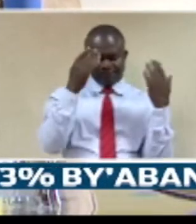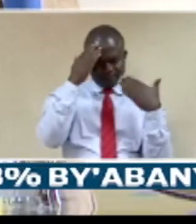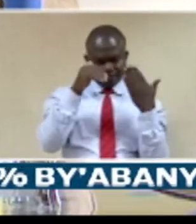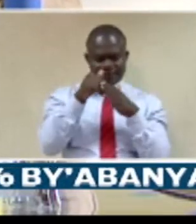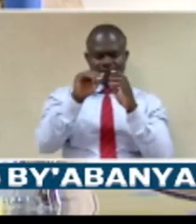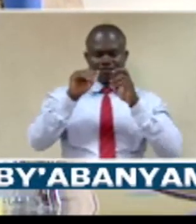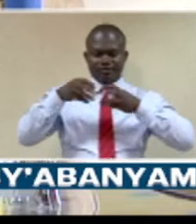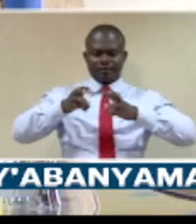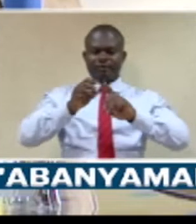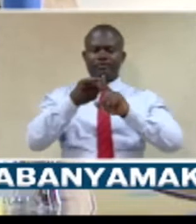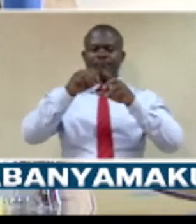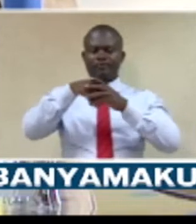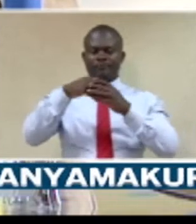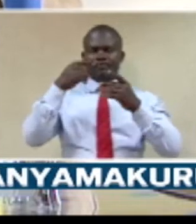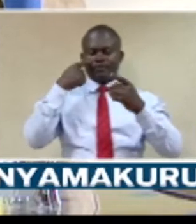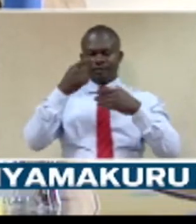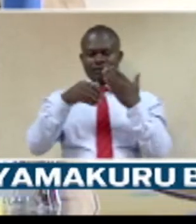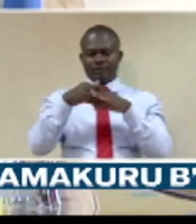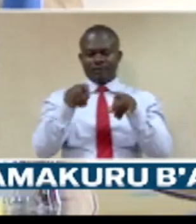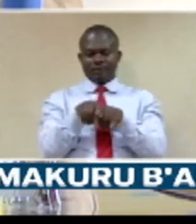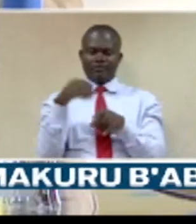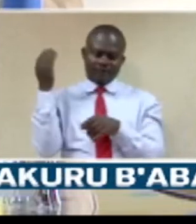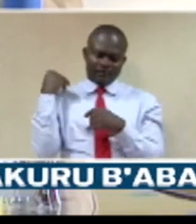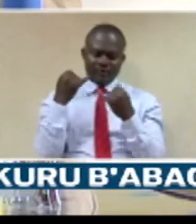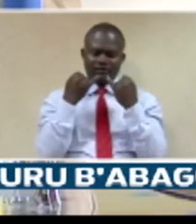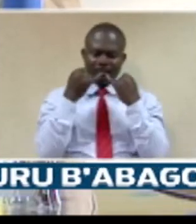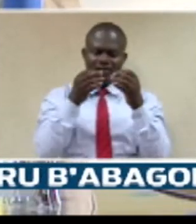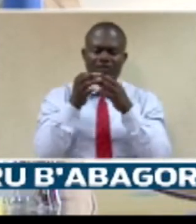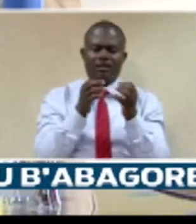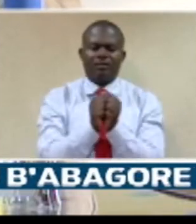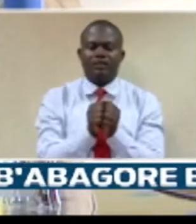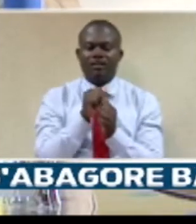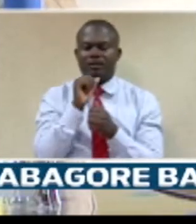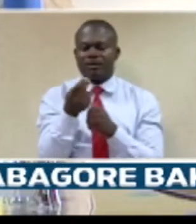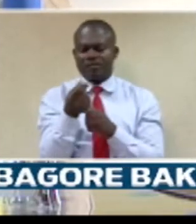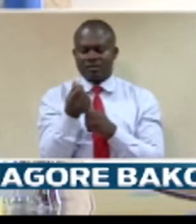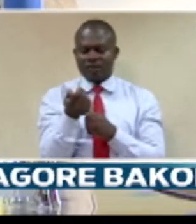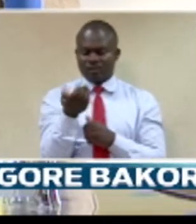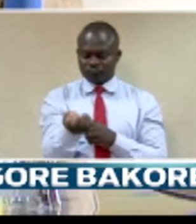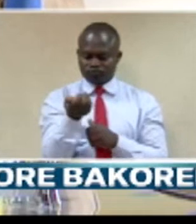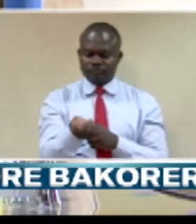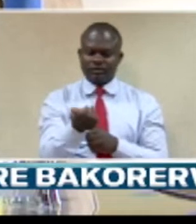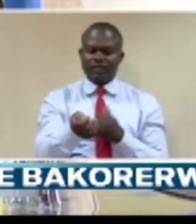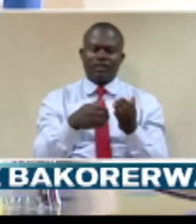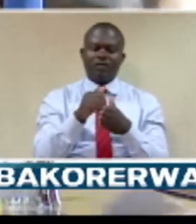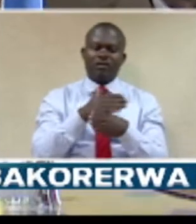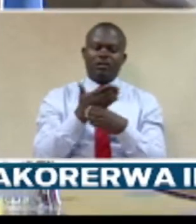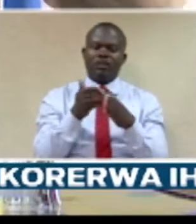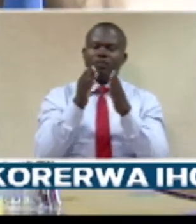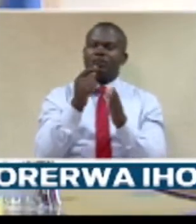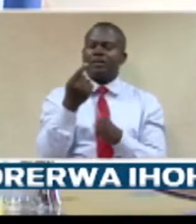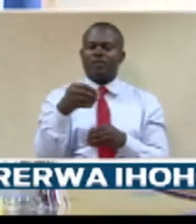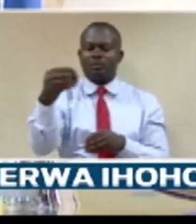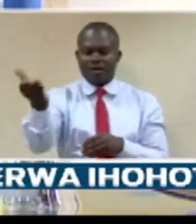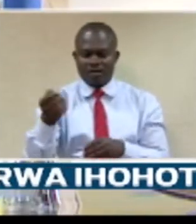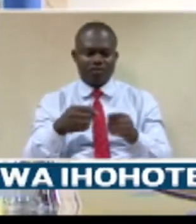uko izaba yabonetse. Ngira ngo uko twababwiye, ntabwo ari amafaranga umubare ubu twagabana ngo uvuge ngo umwe ndamuhaya